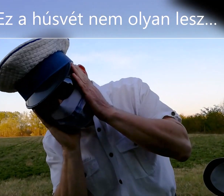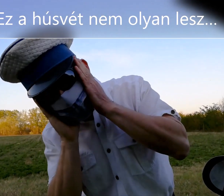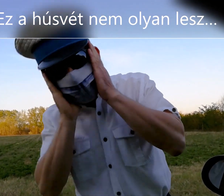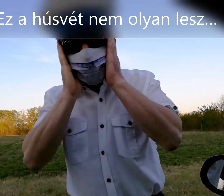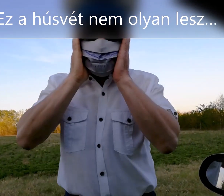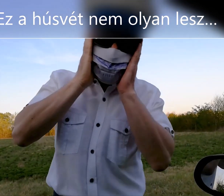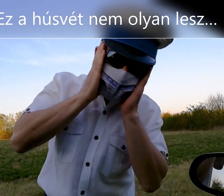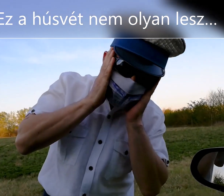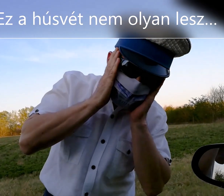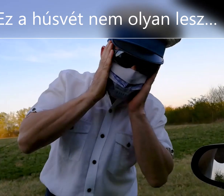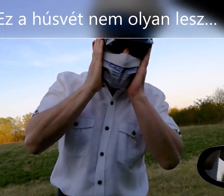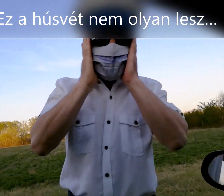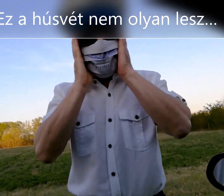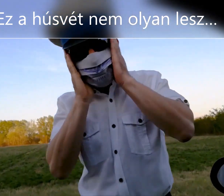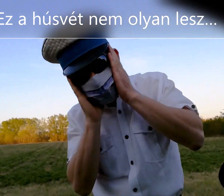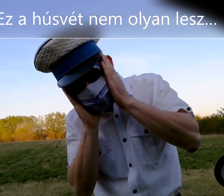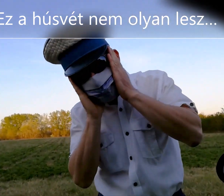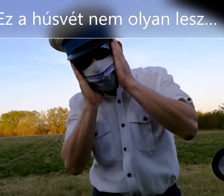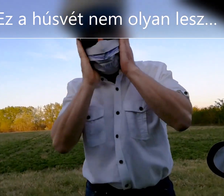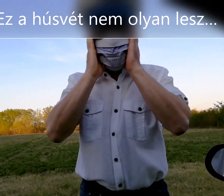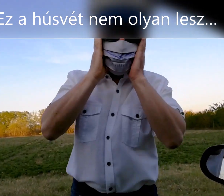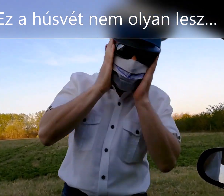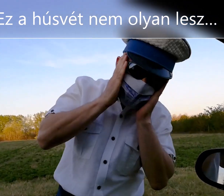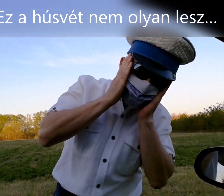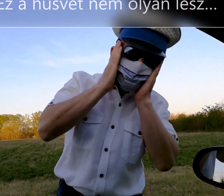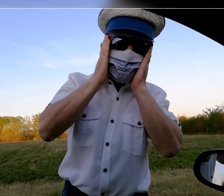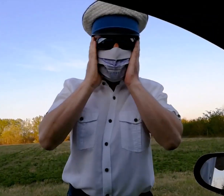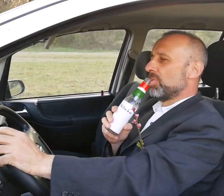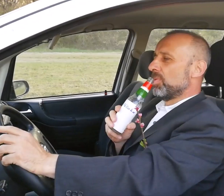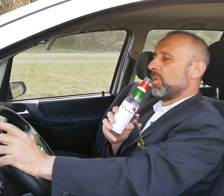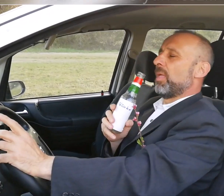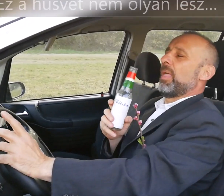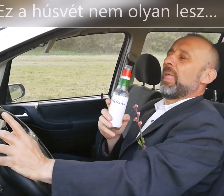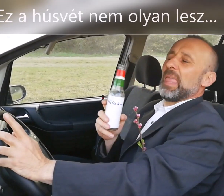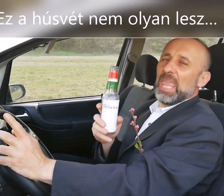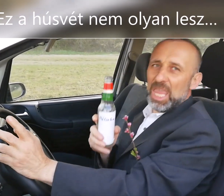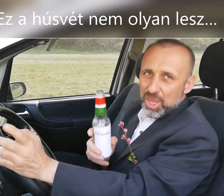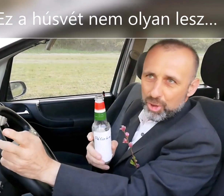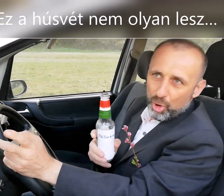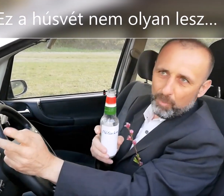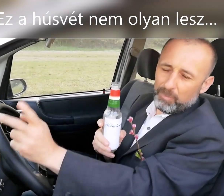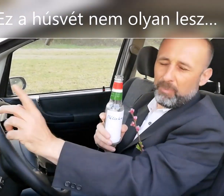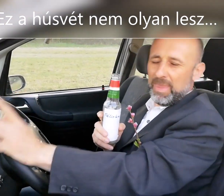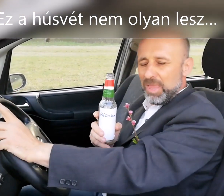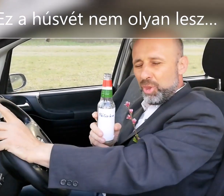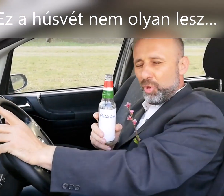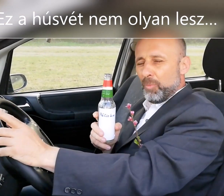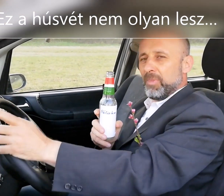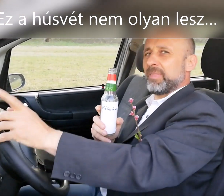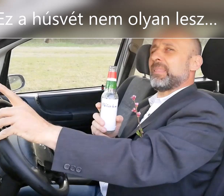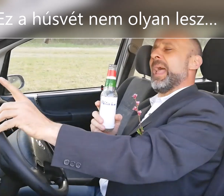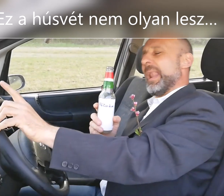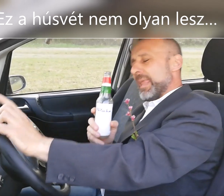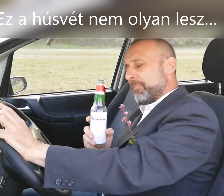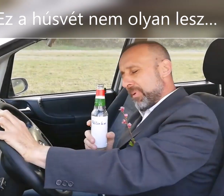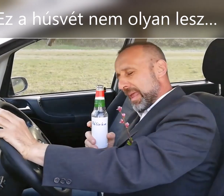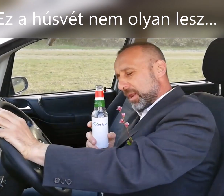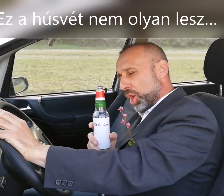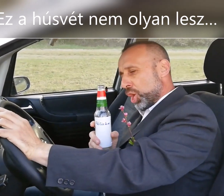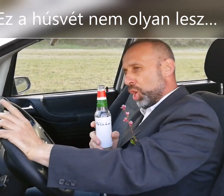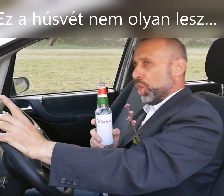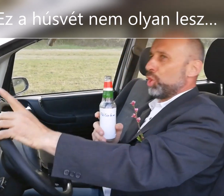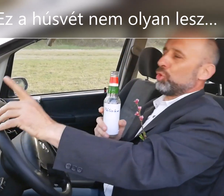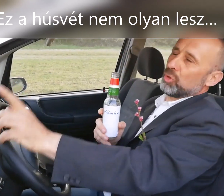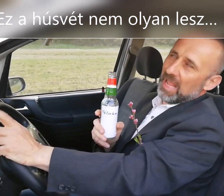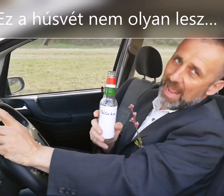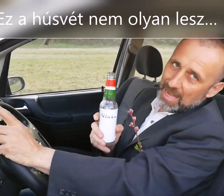Hová mély te kis nyúlacska? Ingyan, bingyan, táliber,